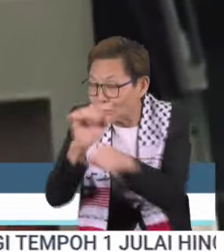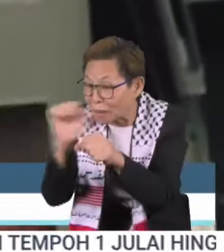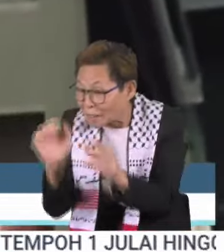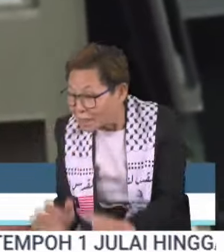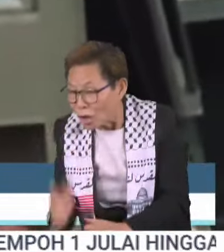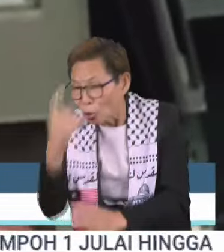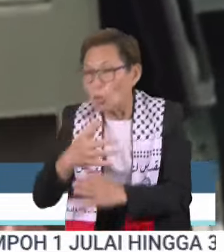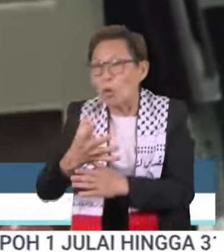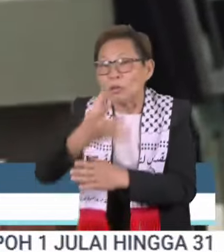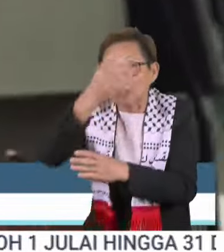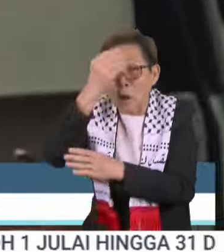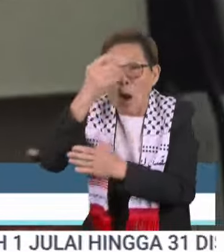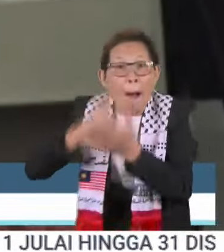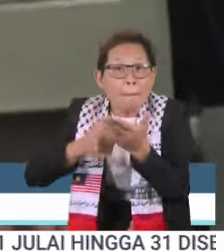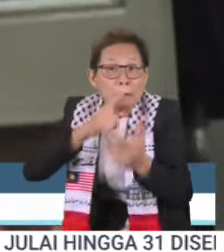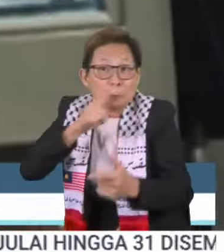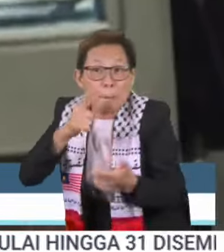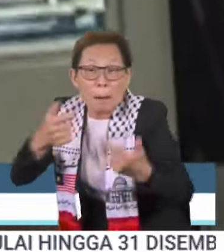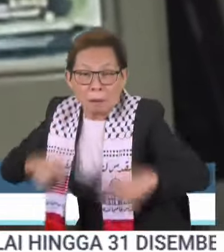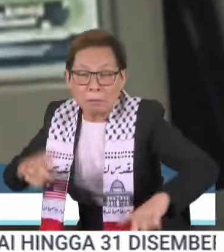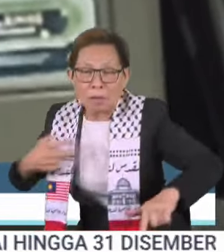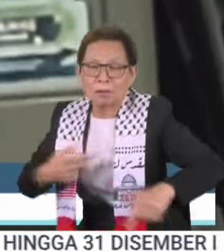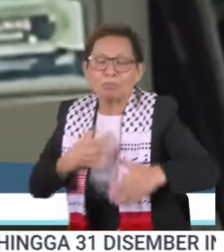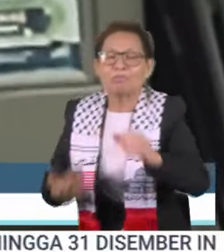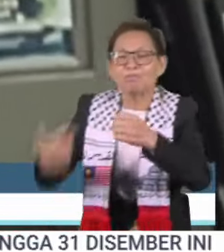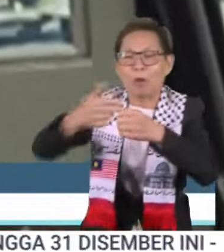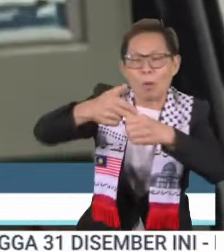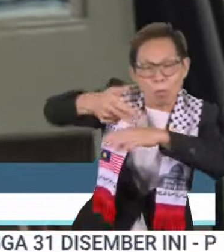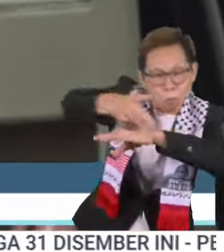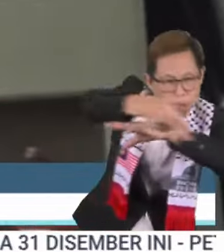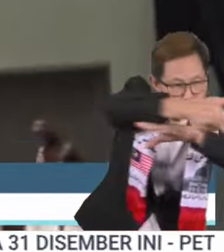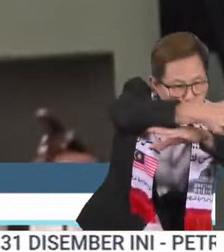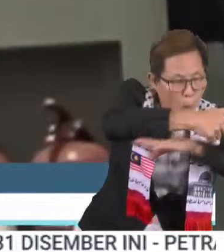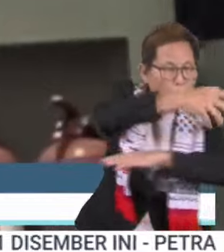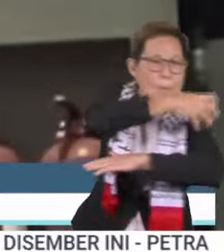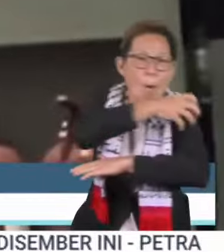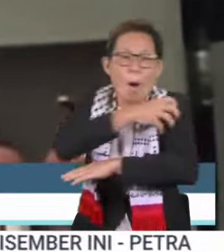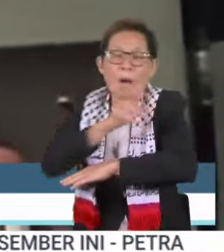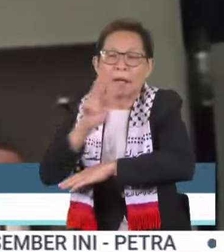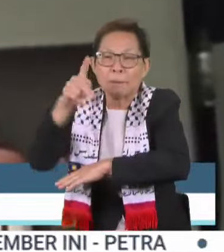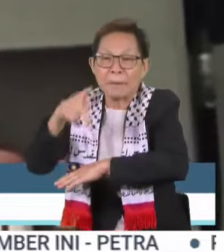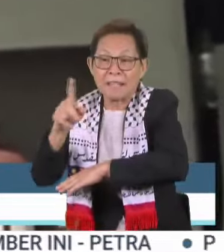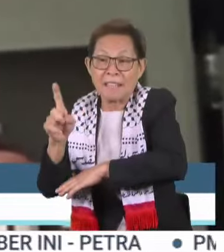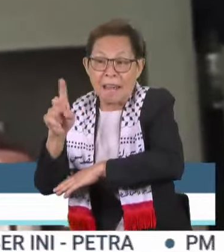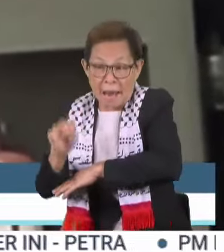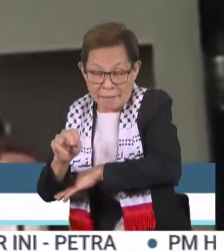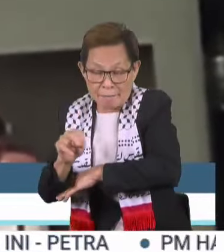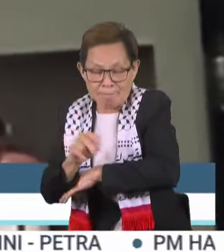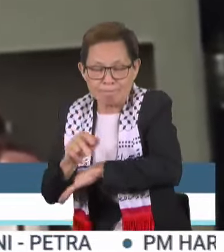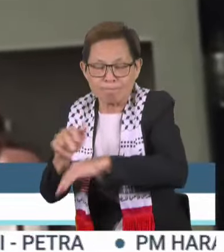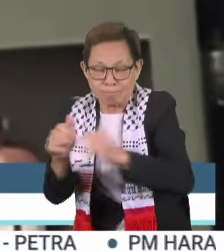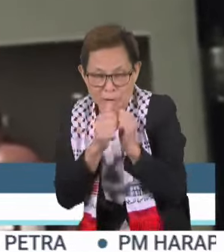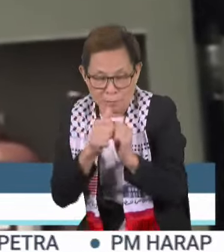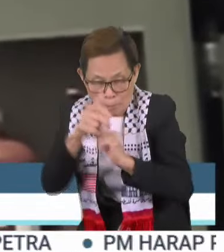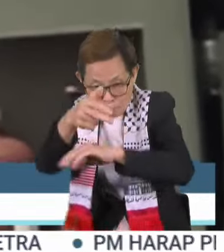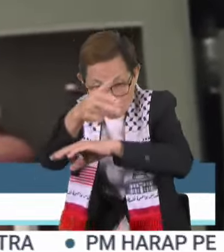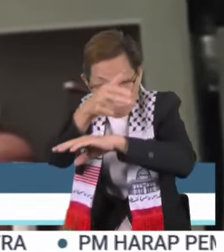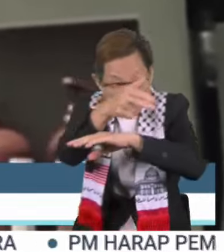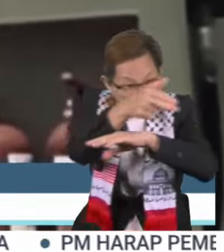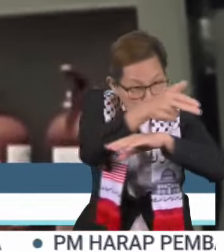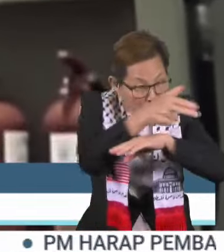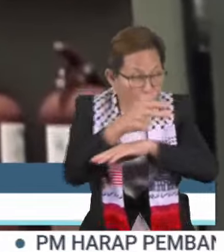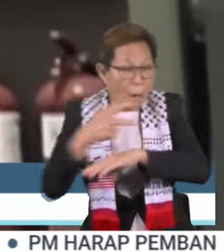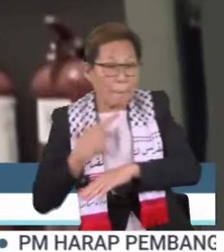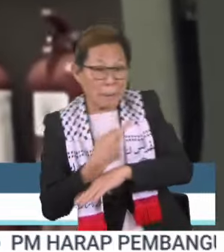Bagi mendapatkan gambaran sebenar, kami menyertai tinjauan bersama penguatkuasa Kementerian Perdagangan Dalam Negeri dan Kosar Hidup,